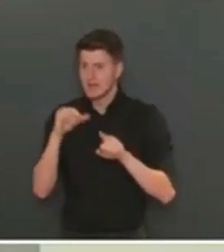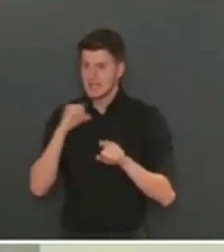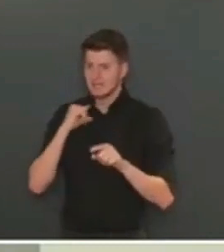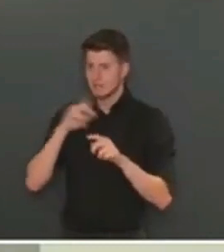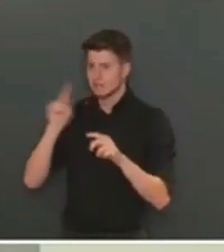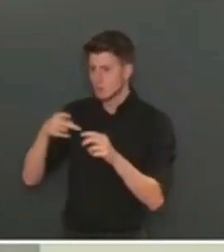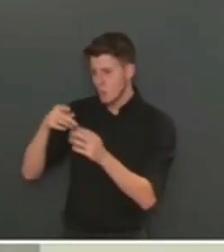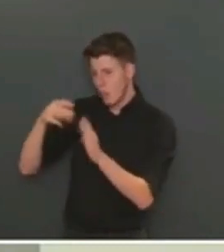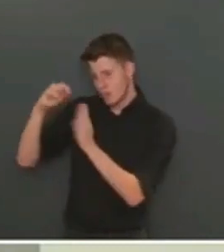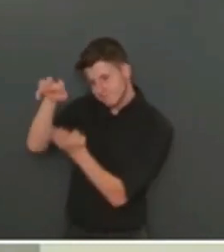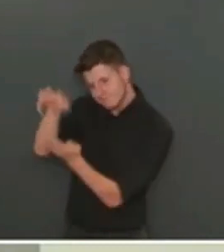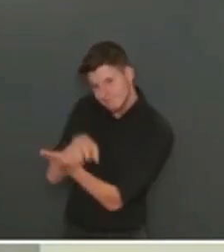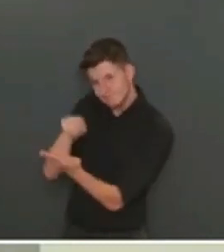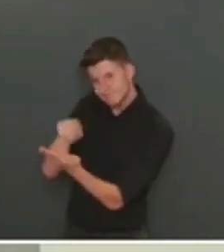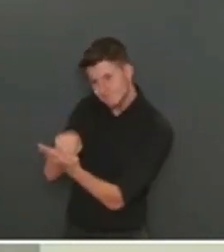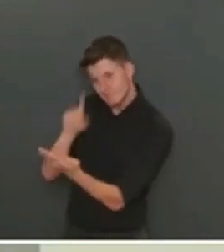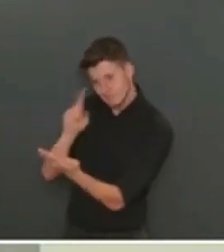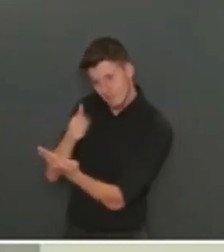respectées strictement.